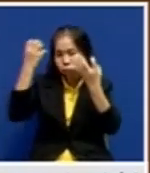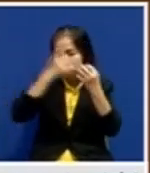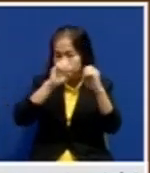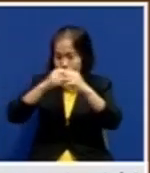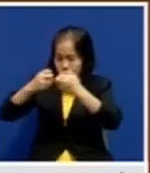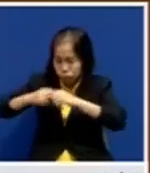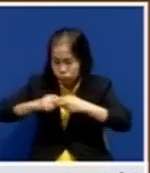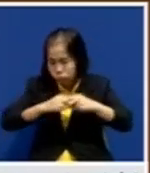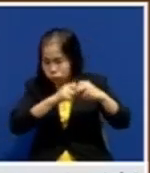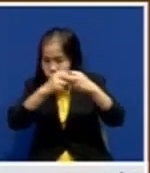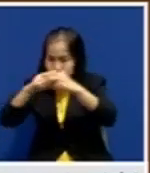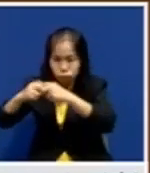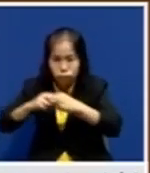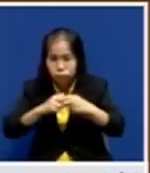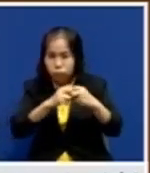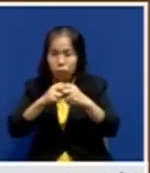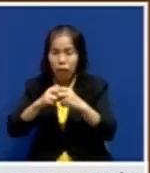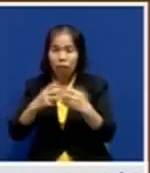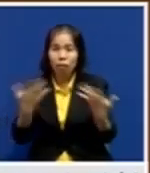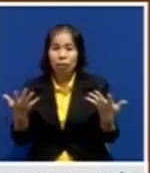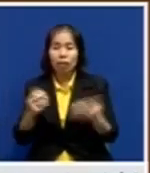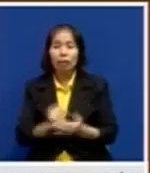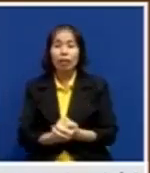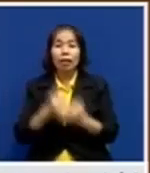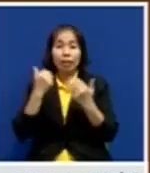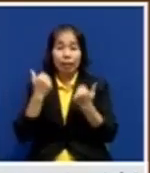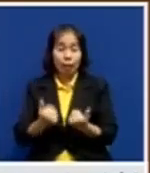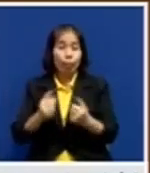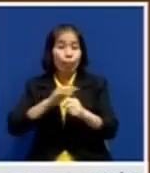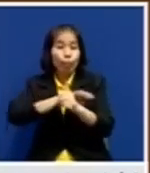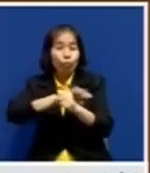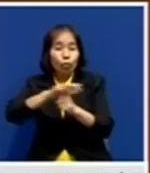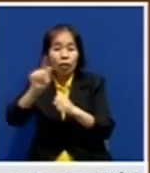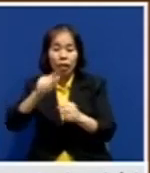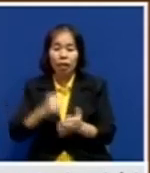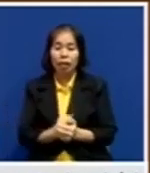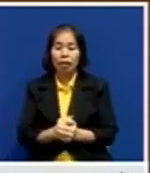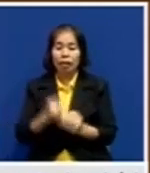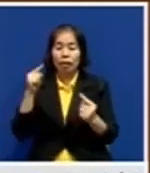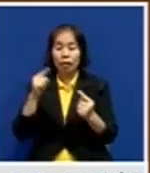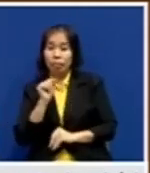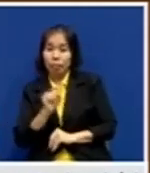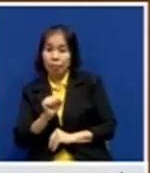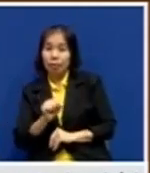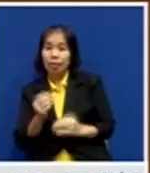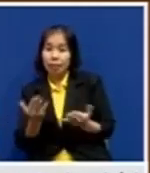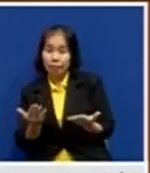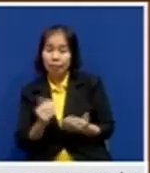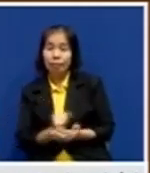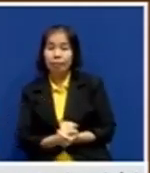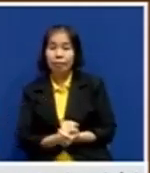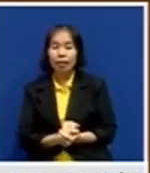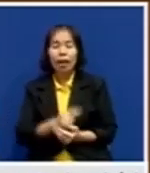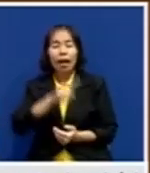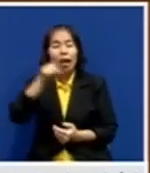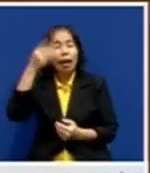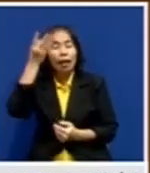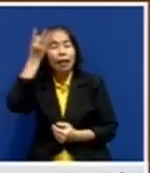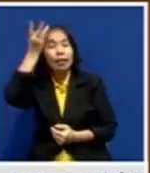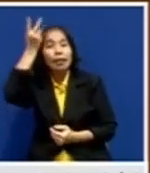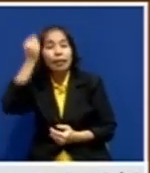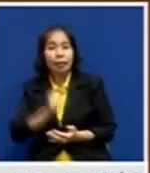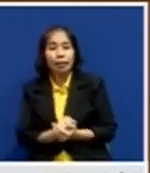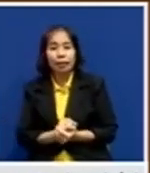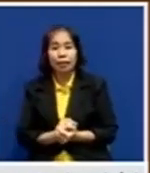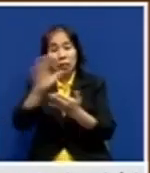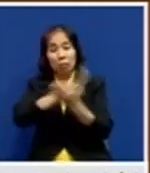ครับซิกแมนของเอเชียฉะนั้นถ้าวันนั้นเนี่ยสภาพการเป็นอย่างนั้นถ้าเรานึกดูว่าเมืองไทยมีอนา